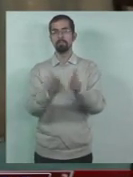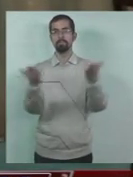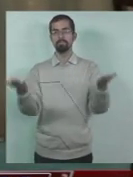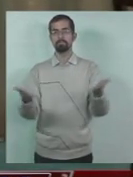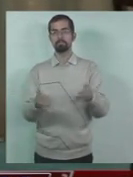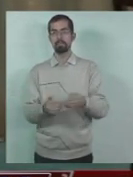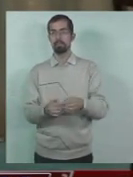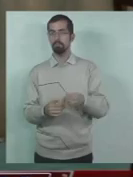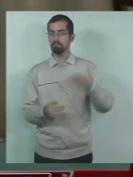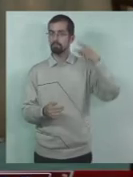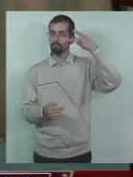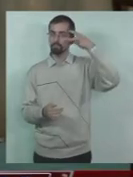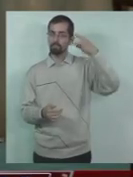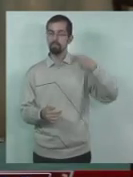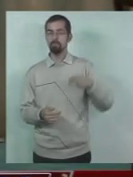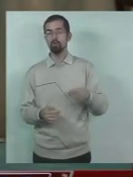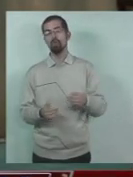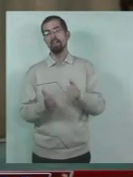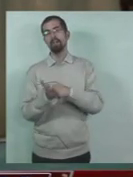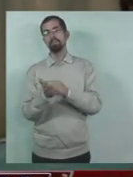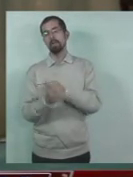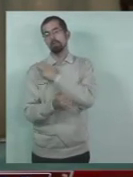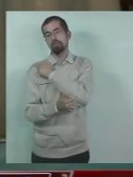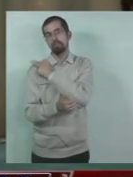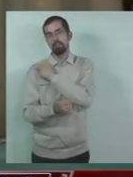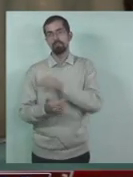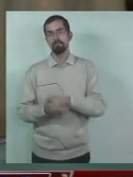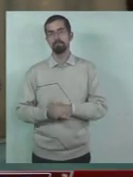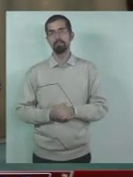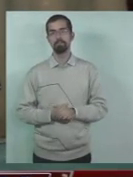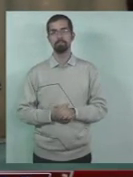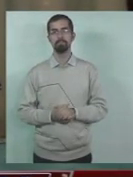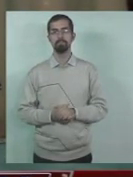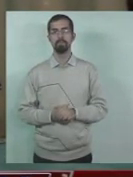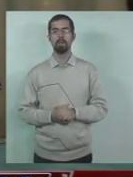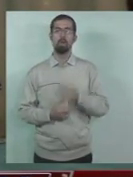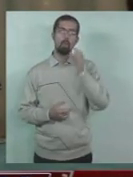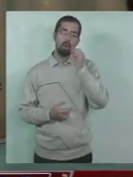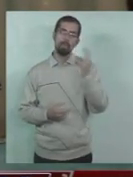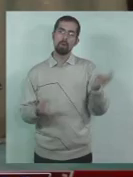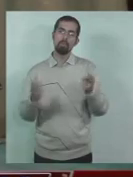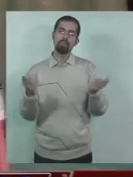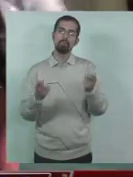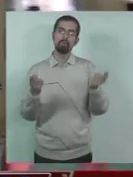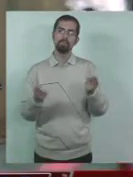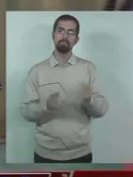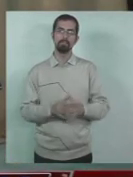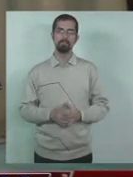a domnului redactor șef al acestei reviste, domnul Agricola Miu, cu Oameni